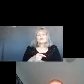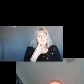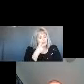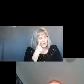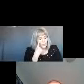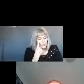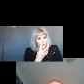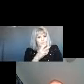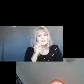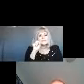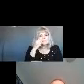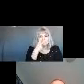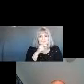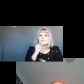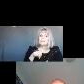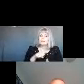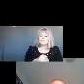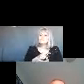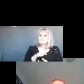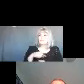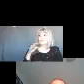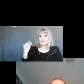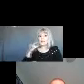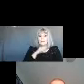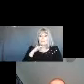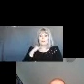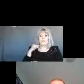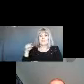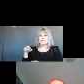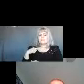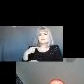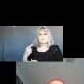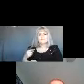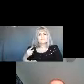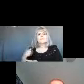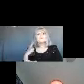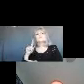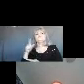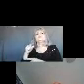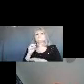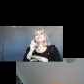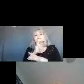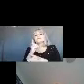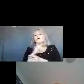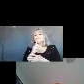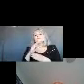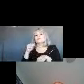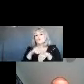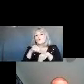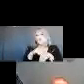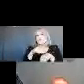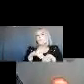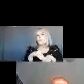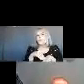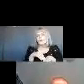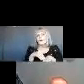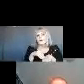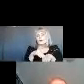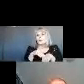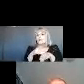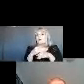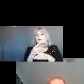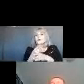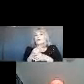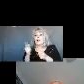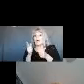En dat hulle met hulle eie oog gesien het. En hulle het met hulle eie oog gesien. En toe haal hy nog iets van David aan. Dis daai van in die